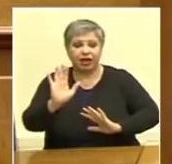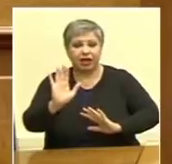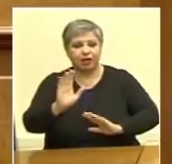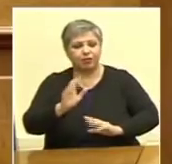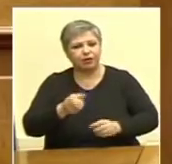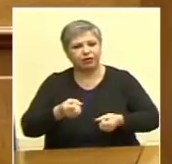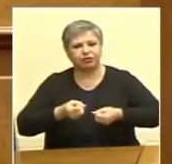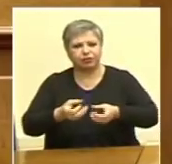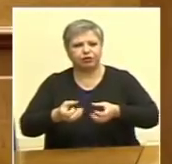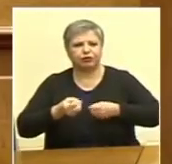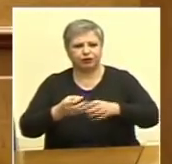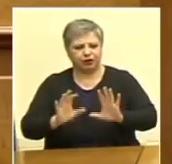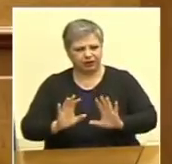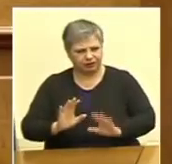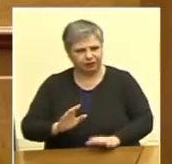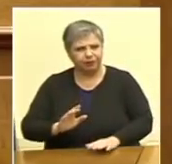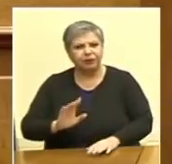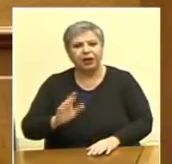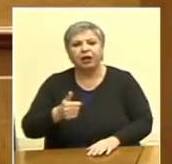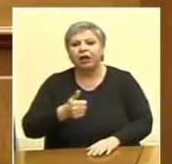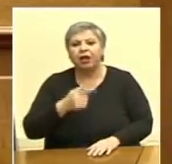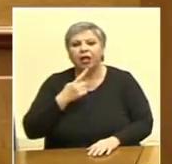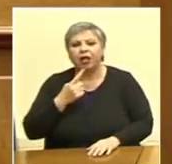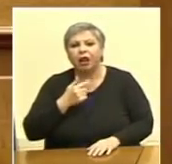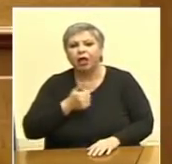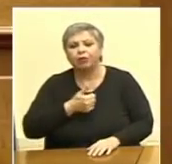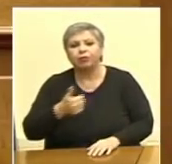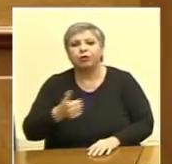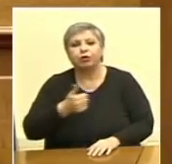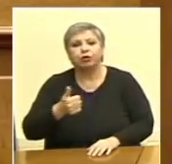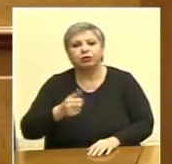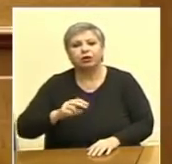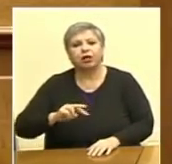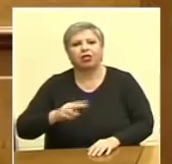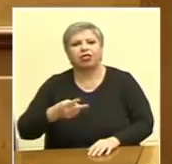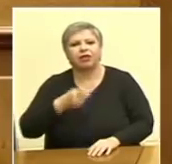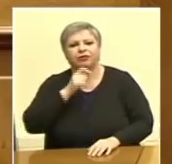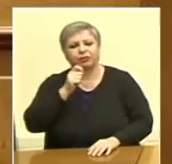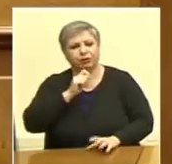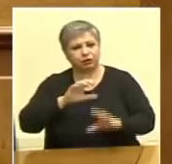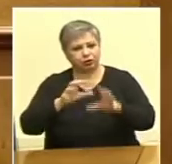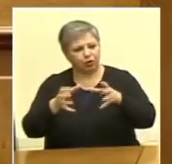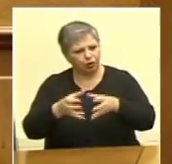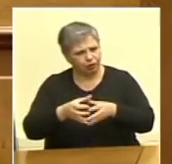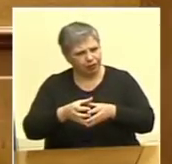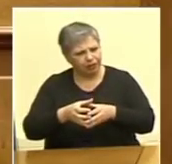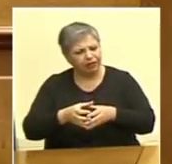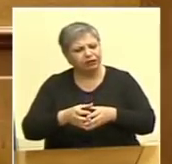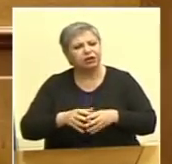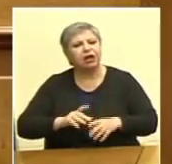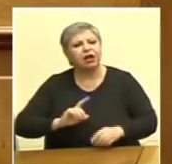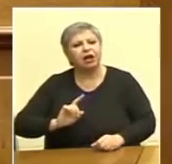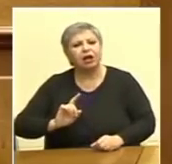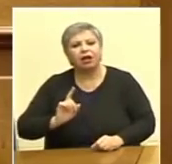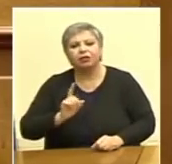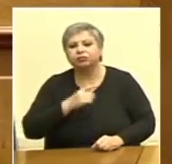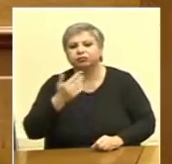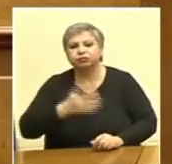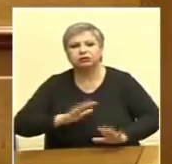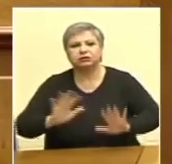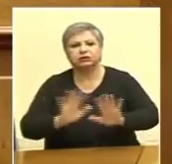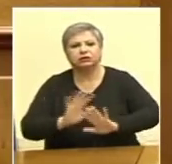βεβαίως τόσο στην αξιωματική αντιπολίτευση, όσο και στους συμπαραστάτες της στα μέσα μαζικής